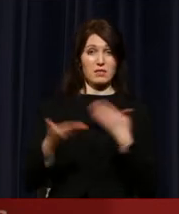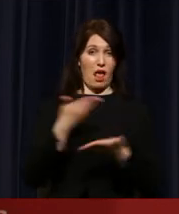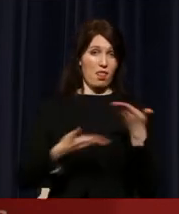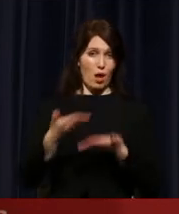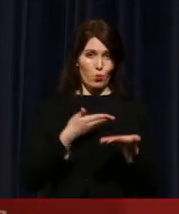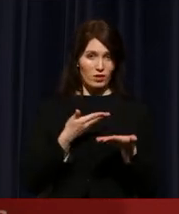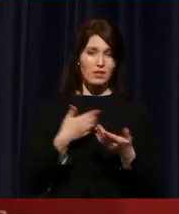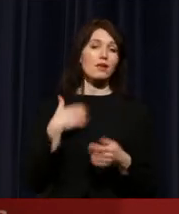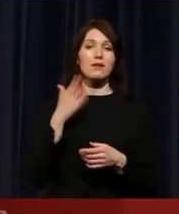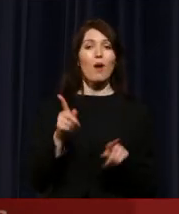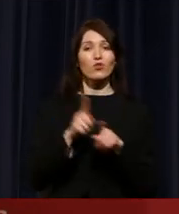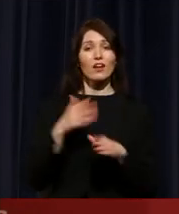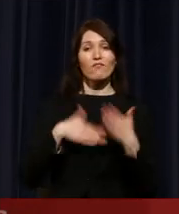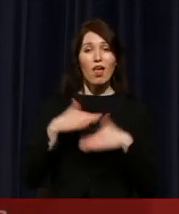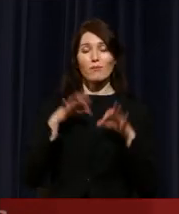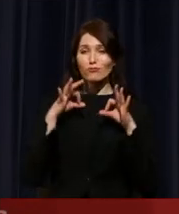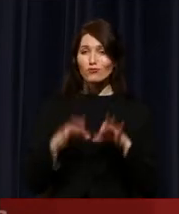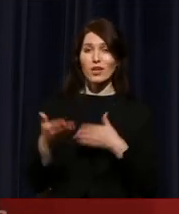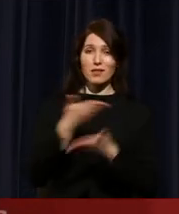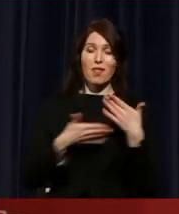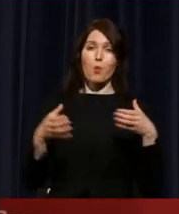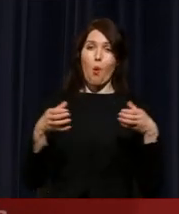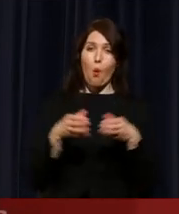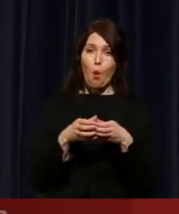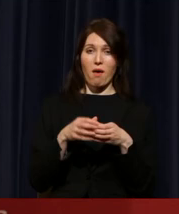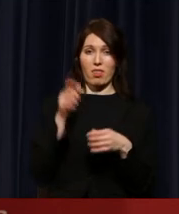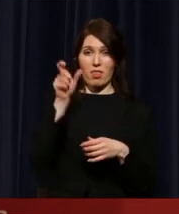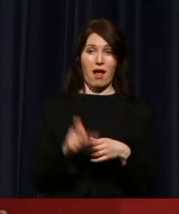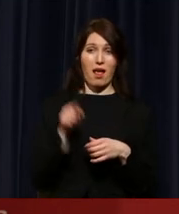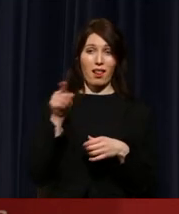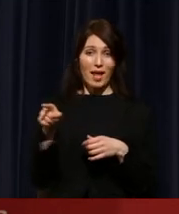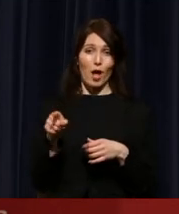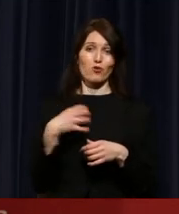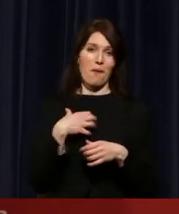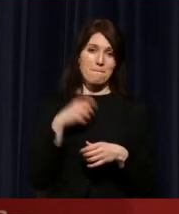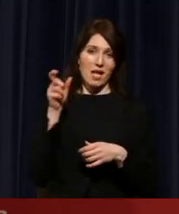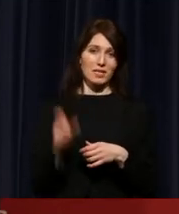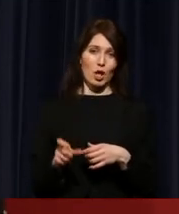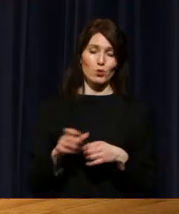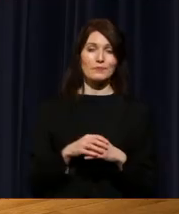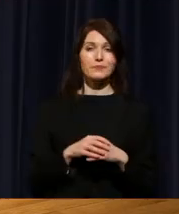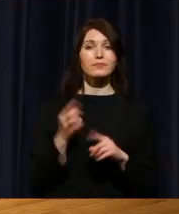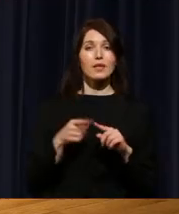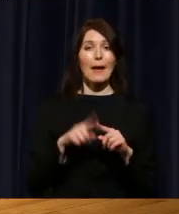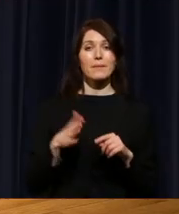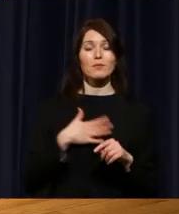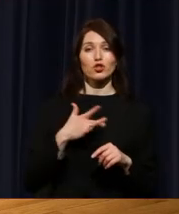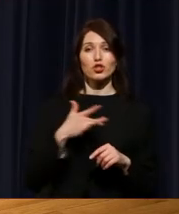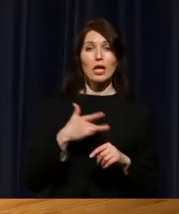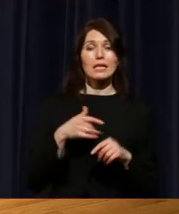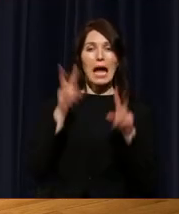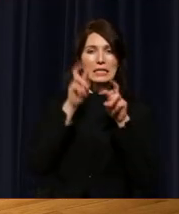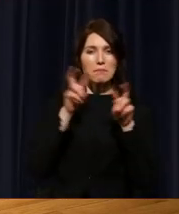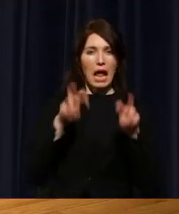arī, nu, vēlmē tiešām sadarboties arī komandā ar šo klientu vai pacientu, Un tāpēc man liekas, ka